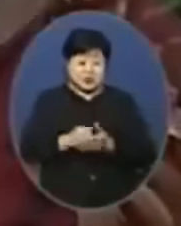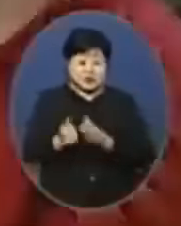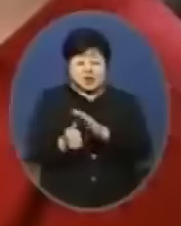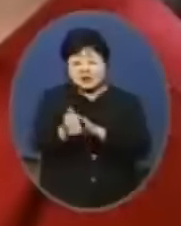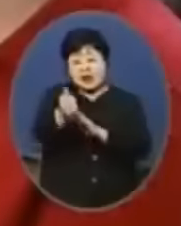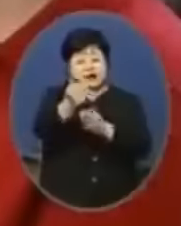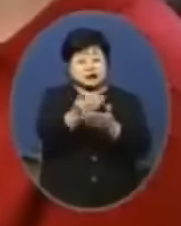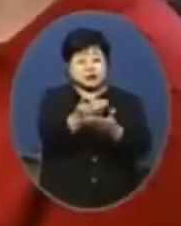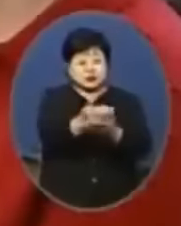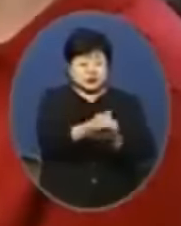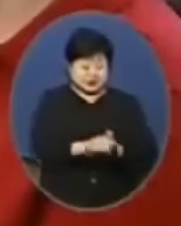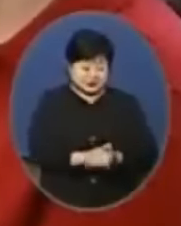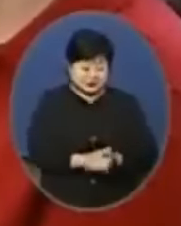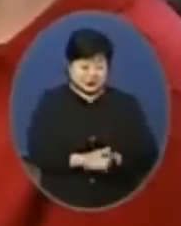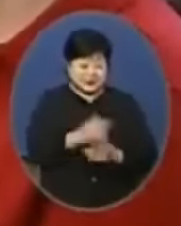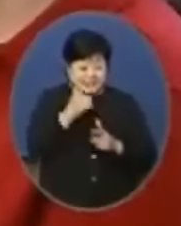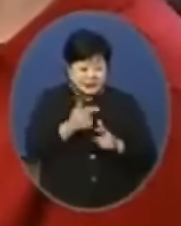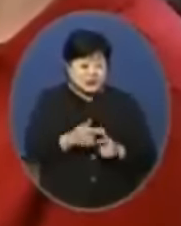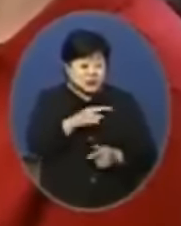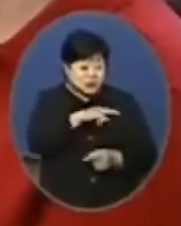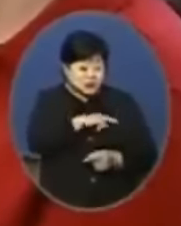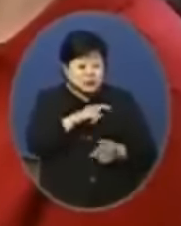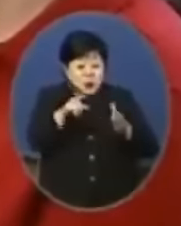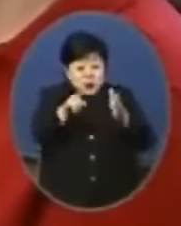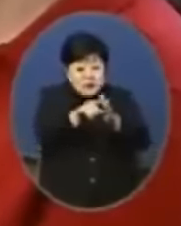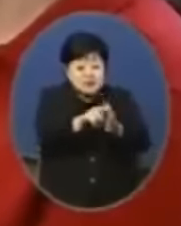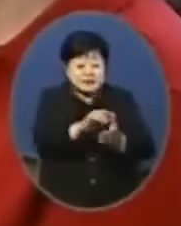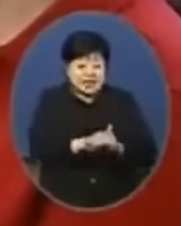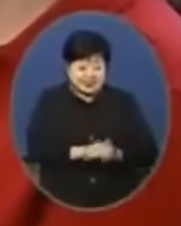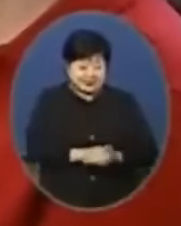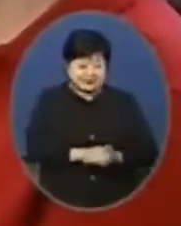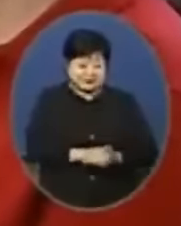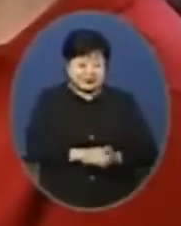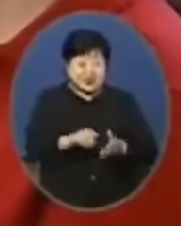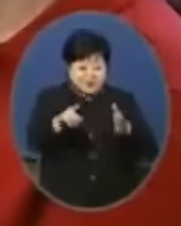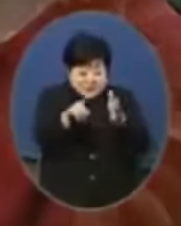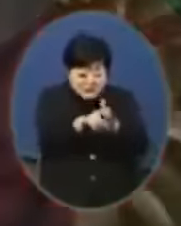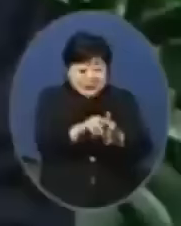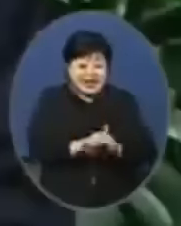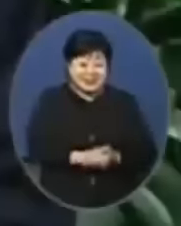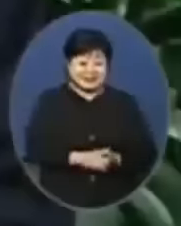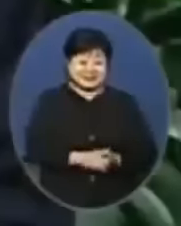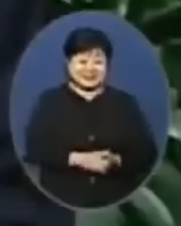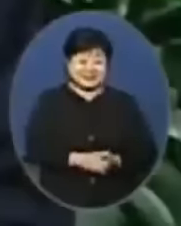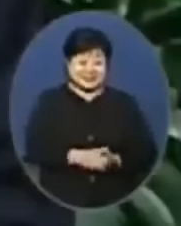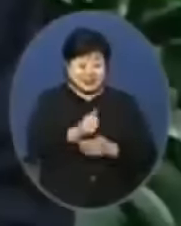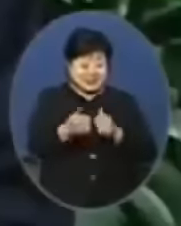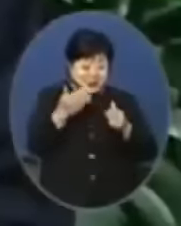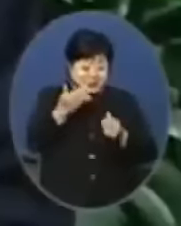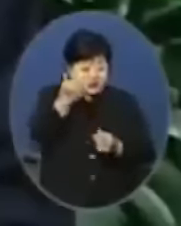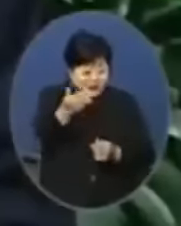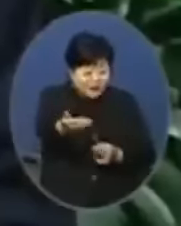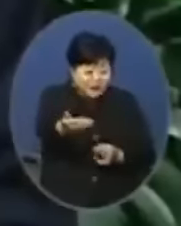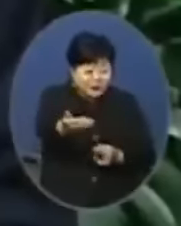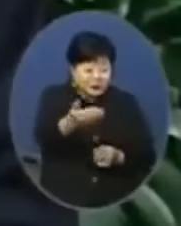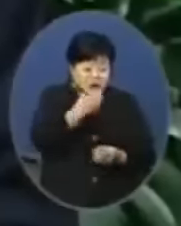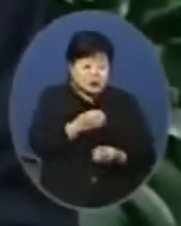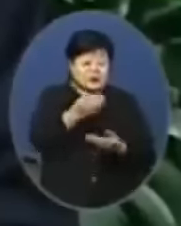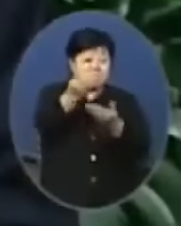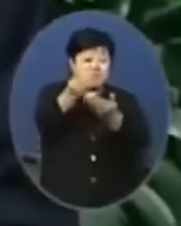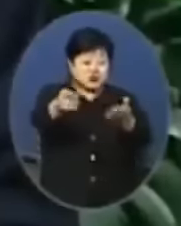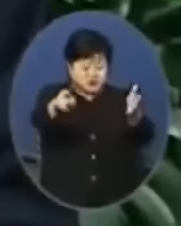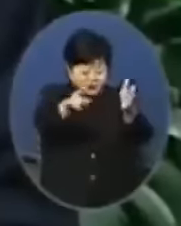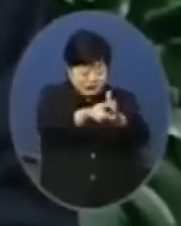희망을 주시옵소서. 예수 이름으로 믿습니다. 믿습니다. 하나님께서 여러분을 축복해 준